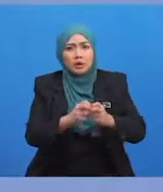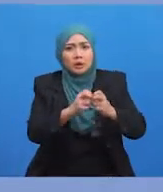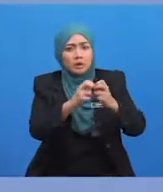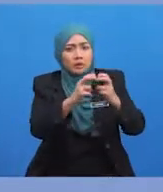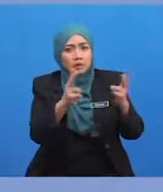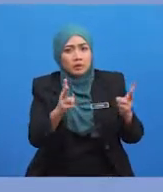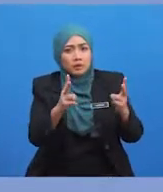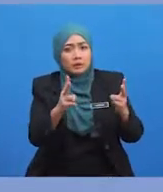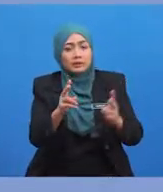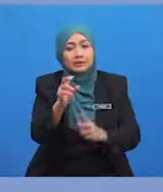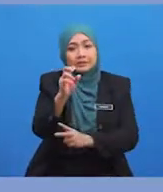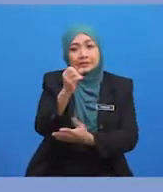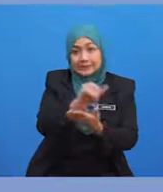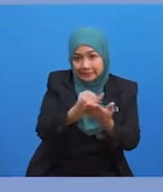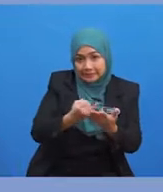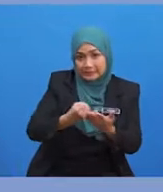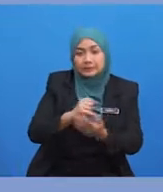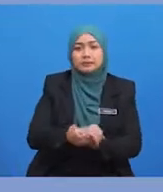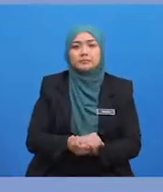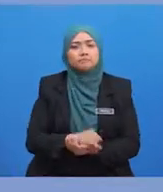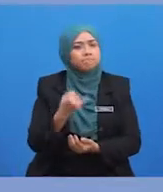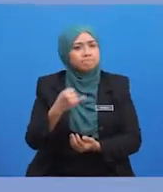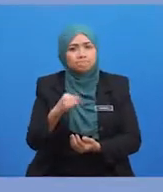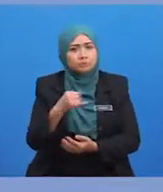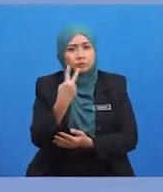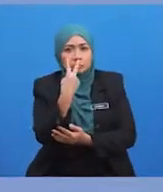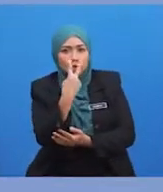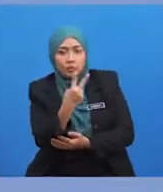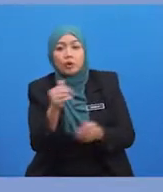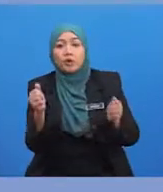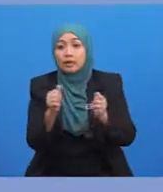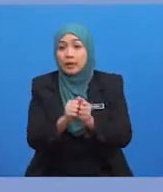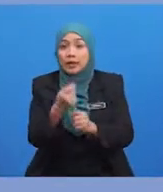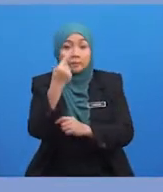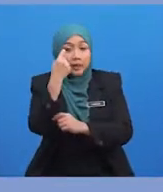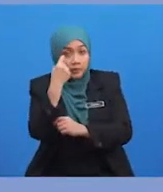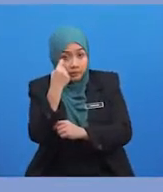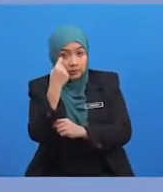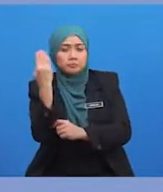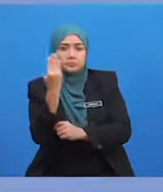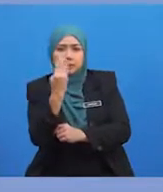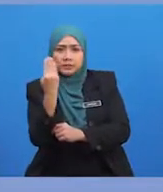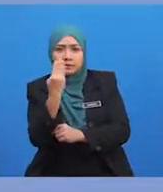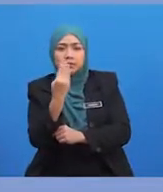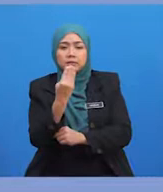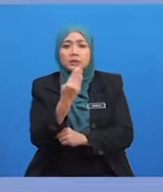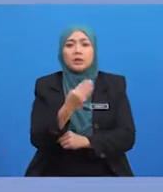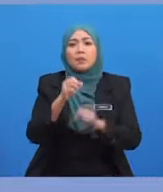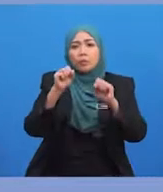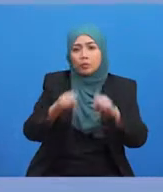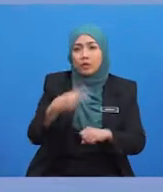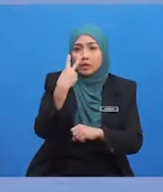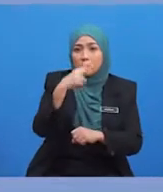mikroskop. Mikroorganisma terdiri dari pelbagai saiz, bentuk dan boleh dijumpai di